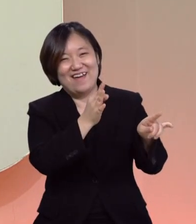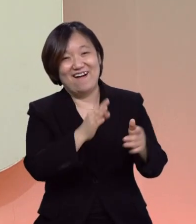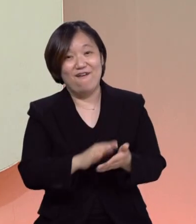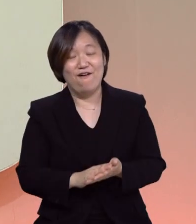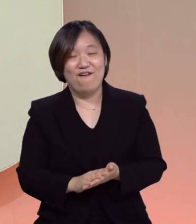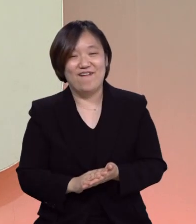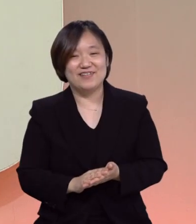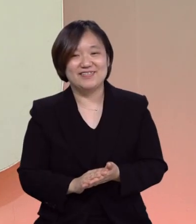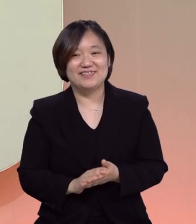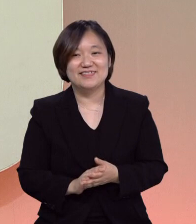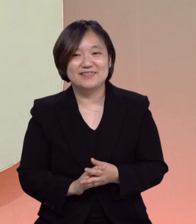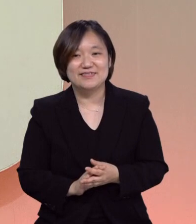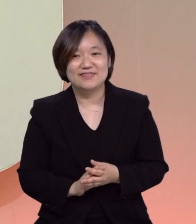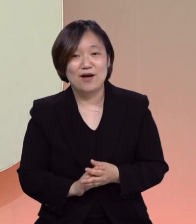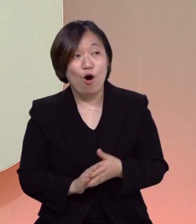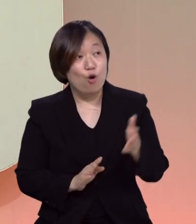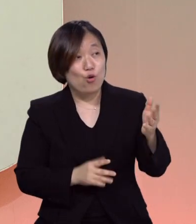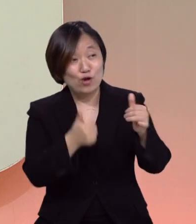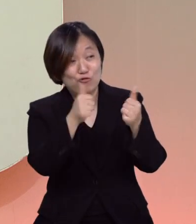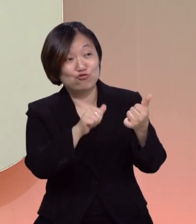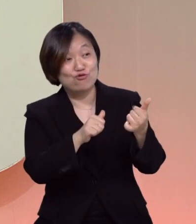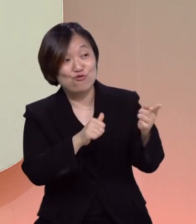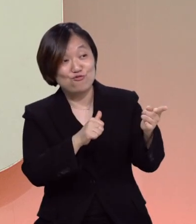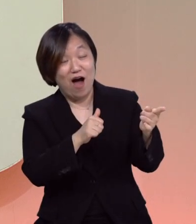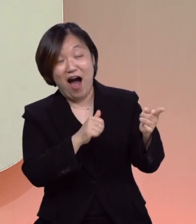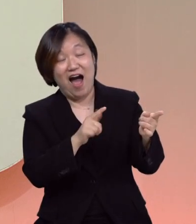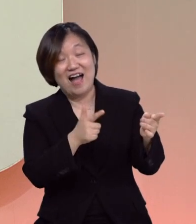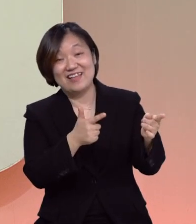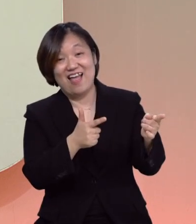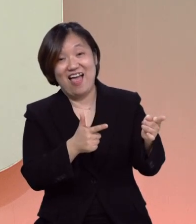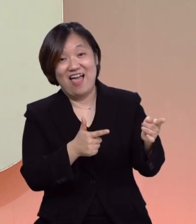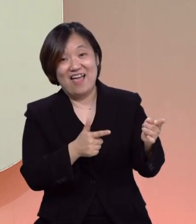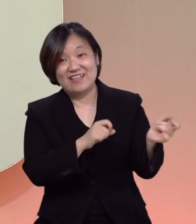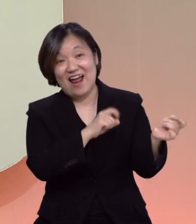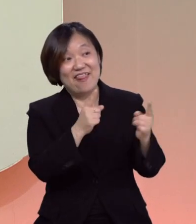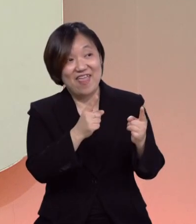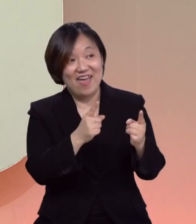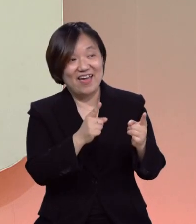거겠죠 니 죽을 줄 알았는데 안 죽었네 이러면서